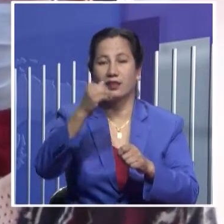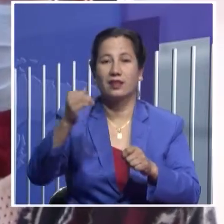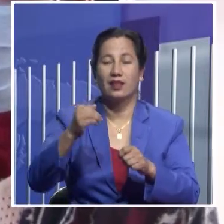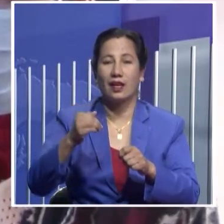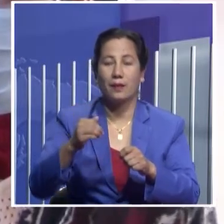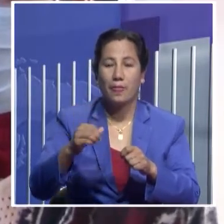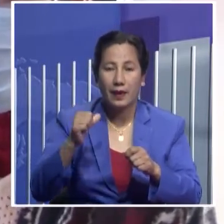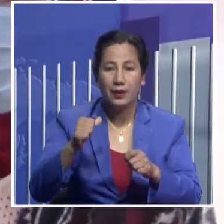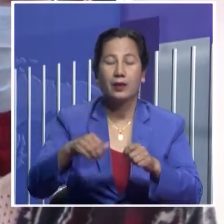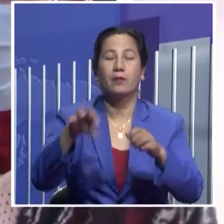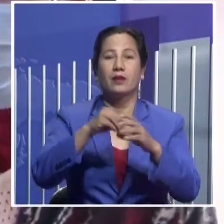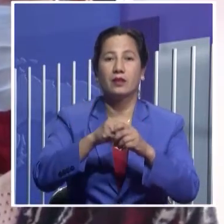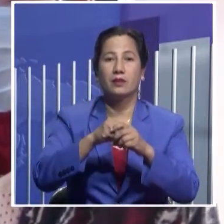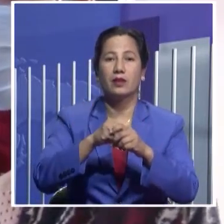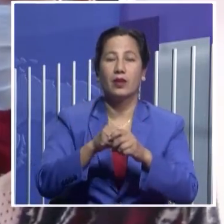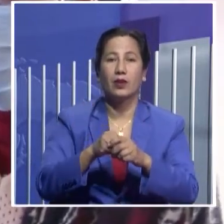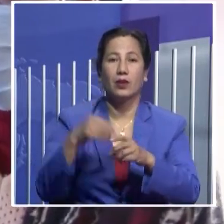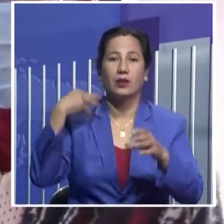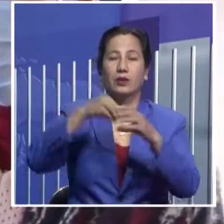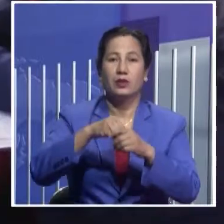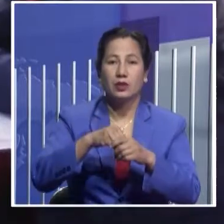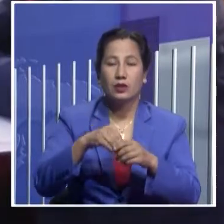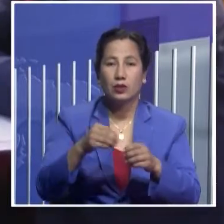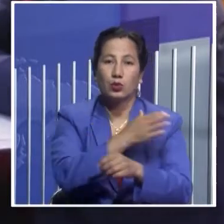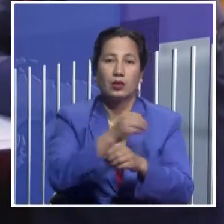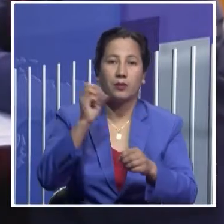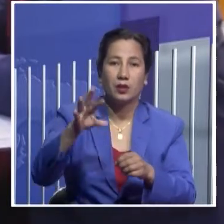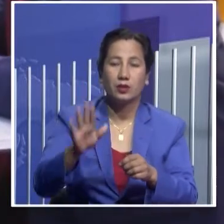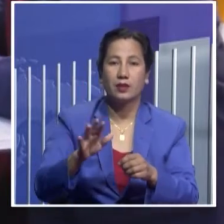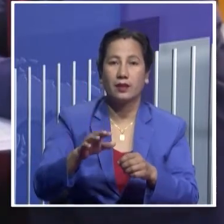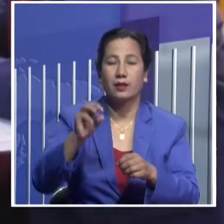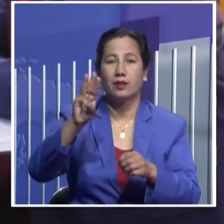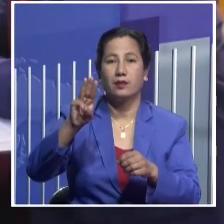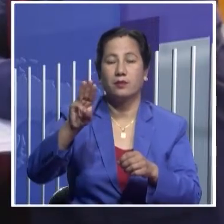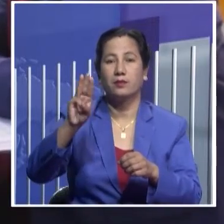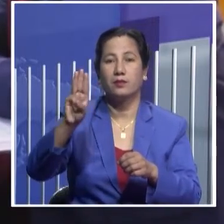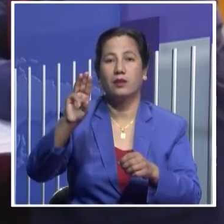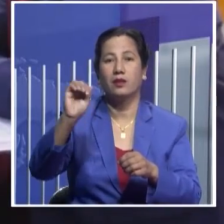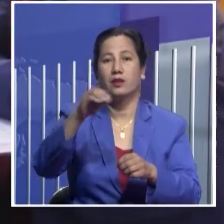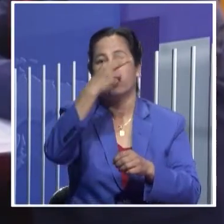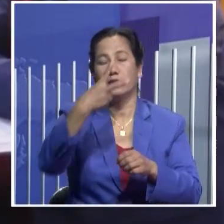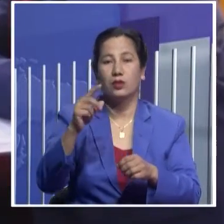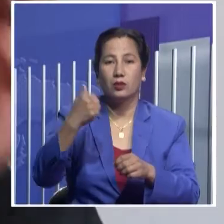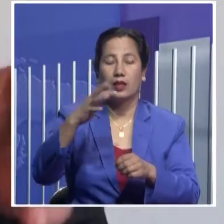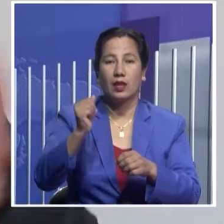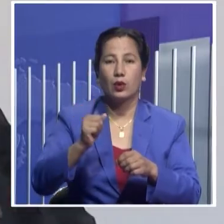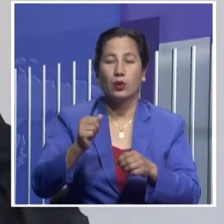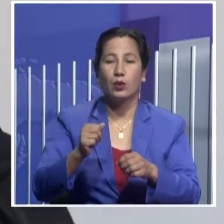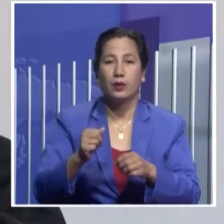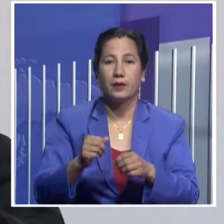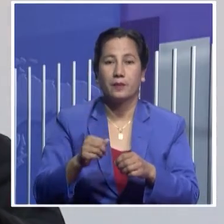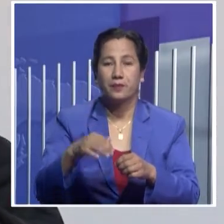यौनिक अल्पसंख्यक समुदायको सहभागिता सुनिश्चित गर्न सुझाव दिएको छ। मस्यौदाका सहजकर्ता पूर्व सचिव प्रताप कुमार